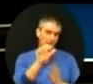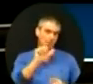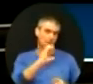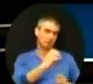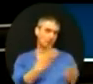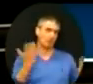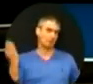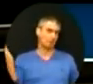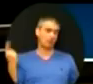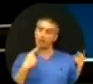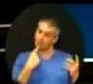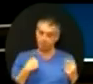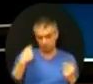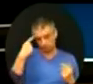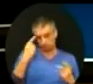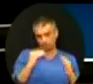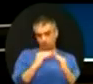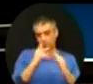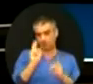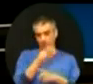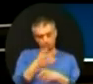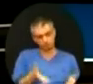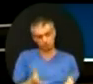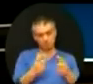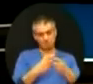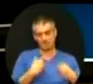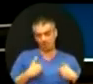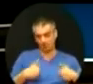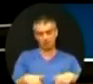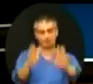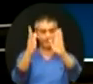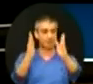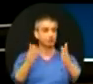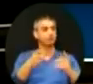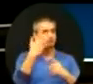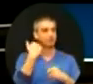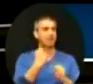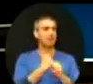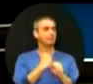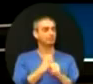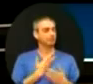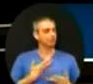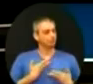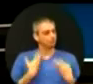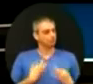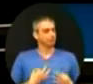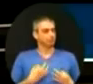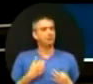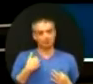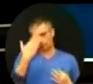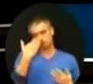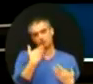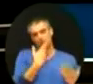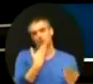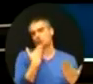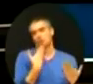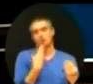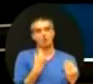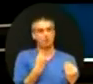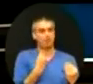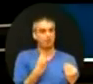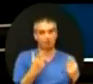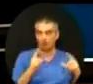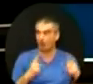איתן כבל, שאמר, אני חושב שזה נכון שתרוץ, תקחי את המפלגה שלי. וזה היה מעשה נאצל, שאני בהחלט מכירה לו תודה על כך.